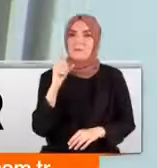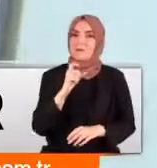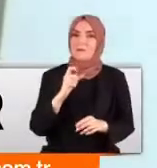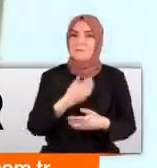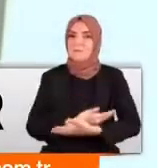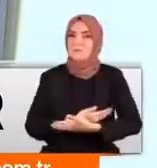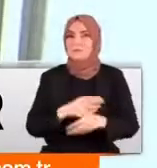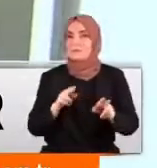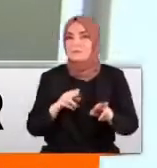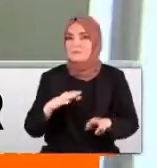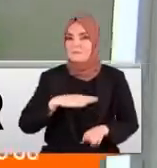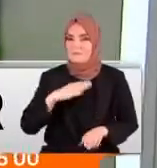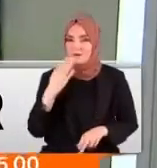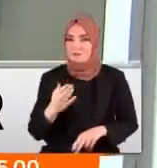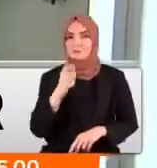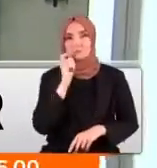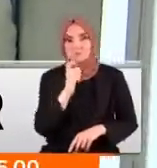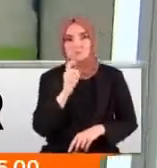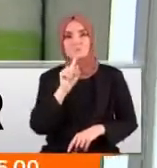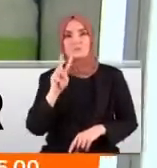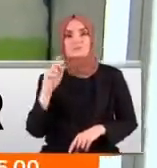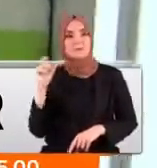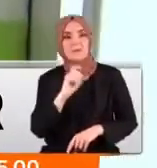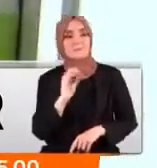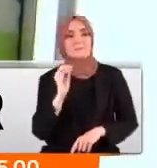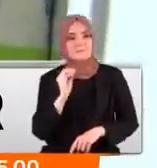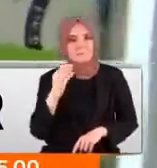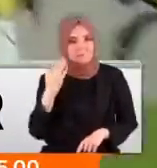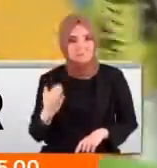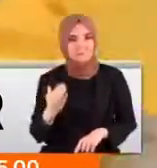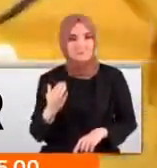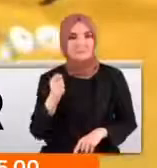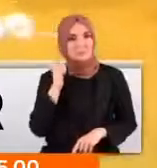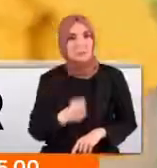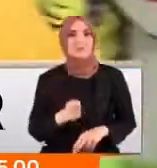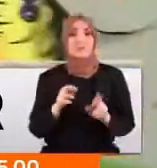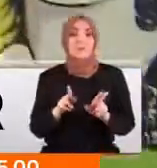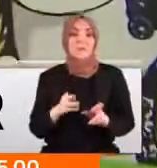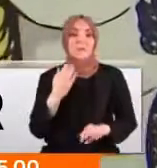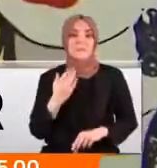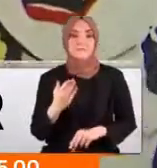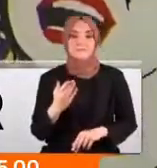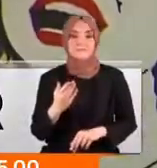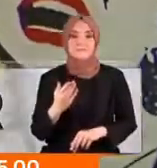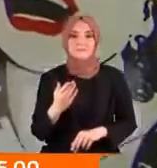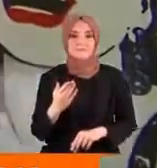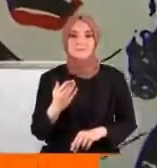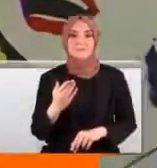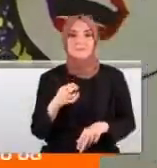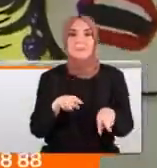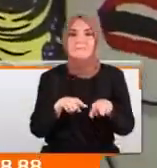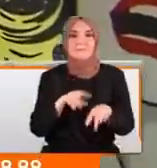da 9-12 aylık bebekler de yine gerçeği aratmıyor. Mıknatıslı emziği